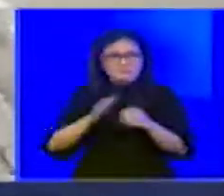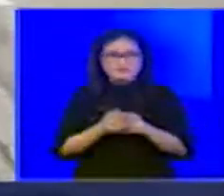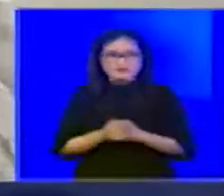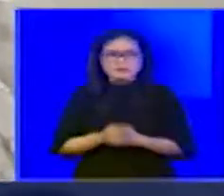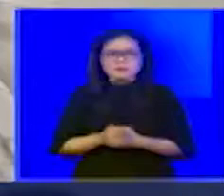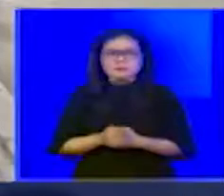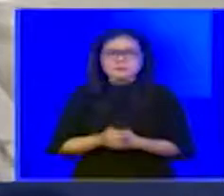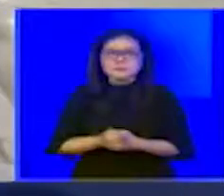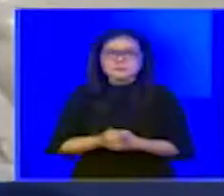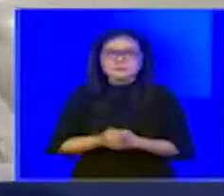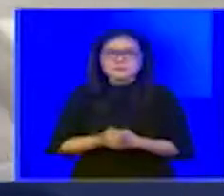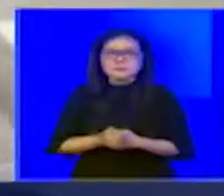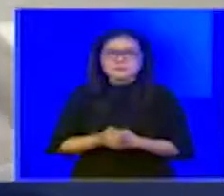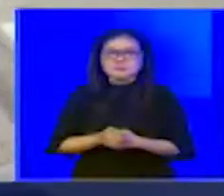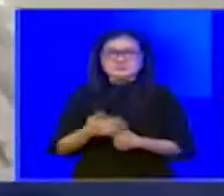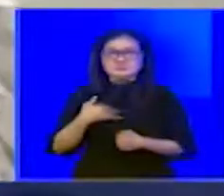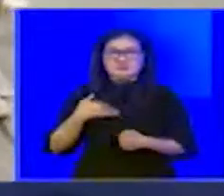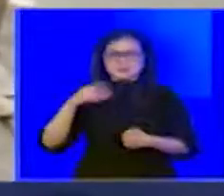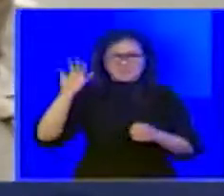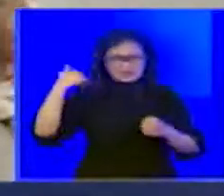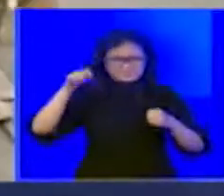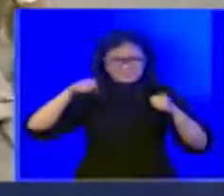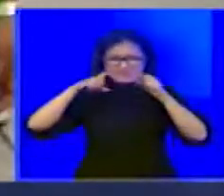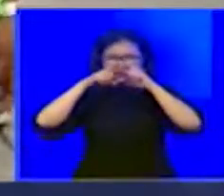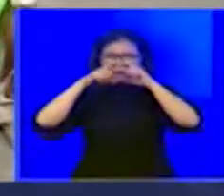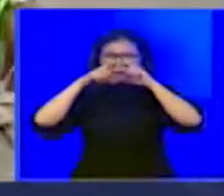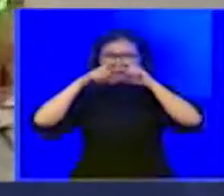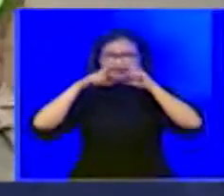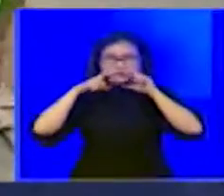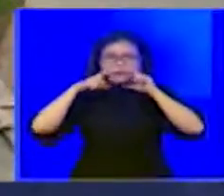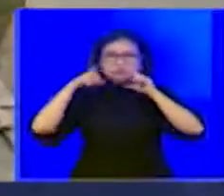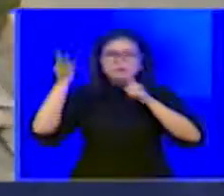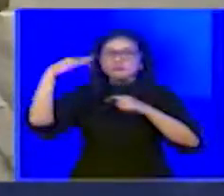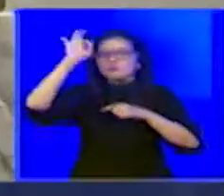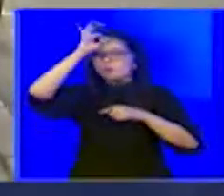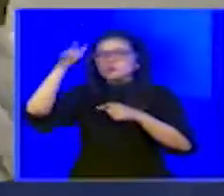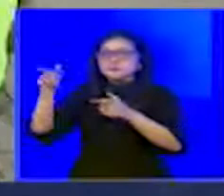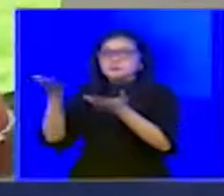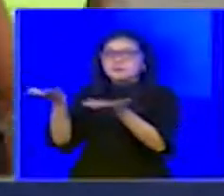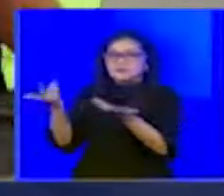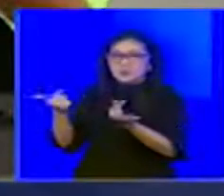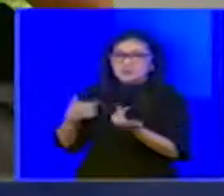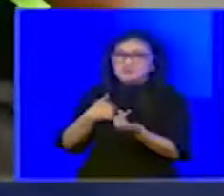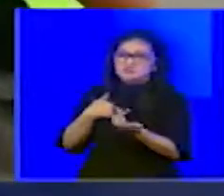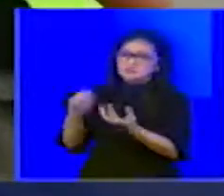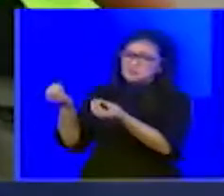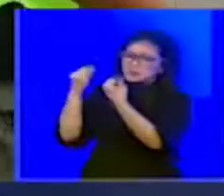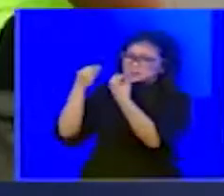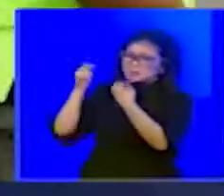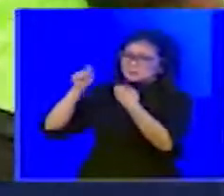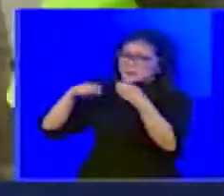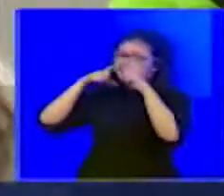gitu. Tadi posisi masker ibu gimana? Begini. Oh gitu. Terus? Ya, saya diberhentiin di